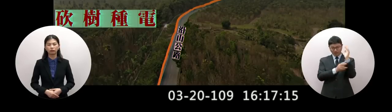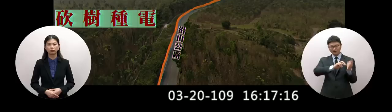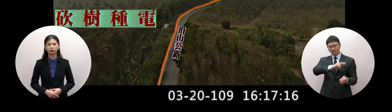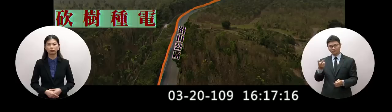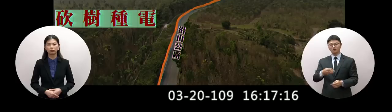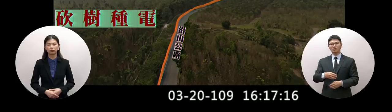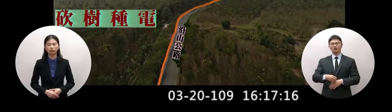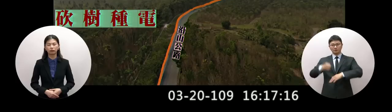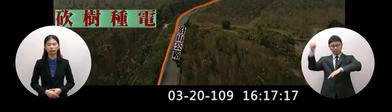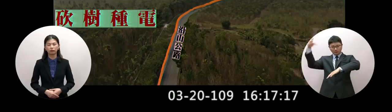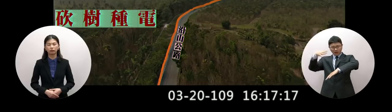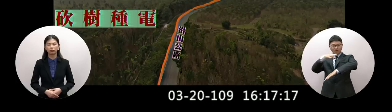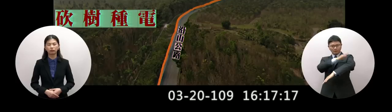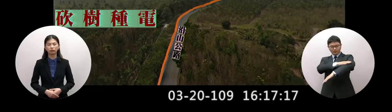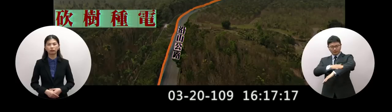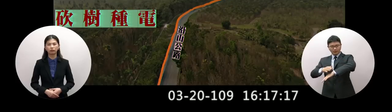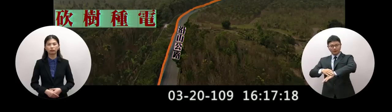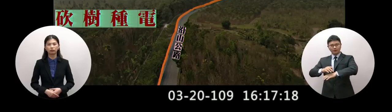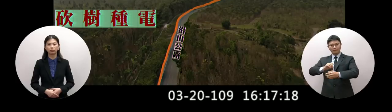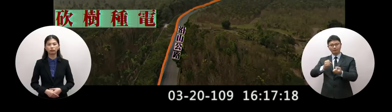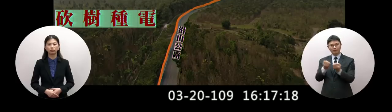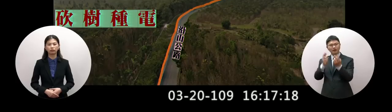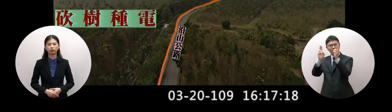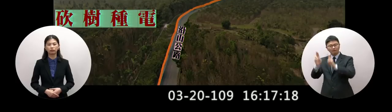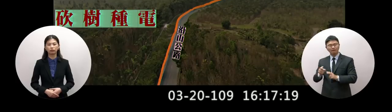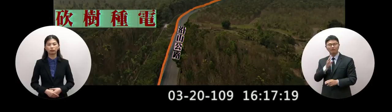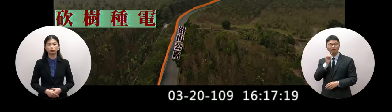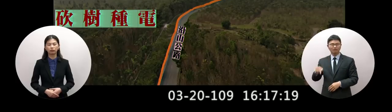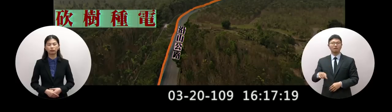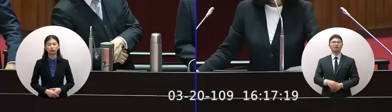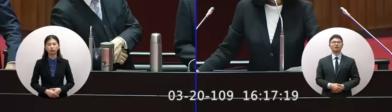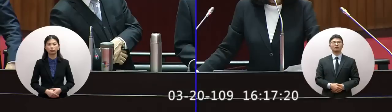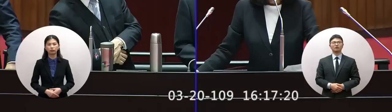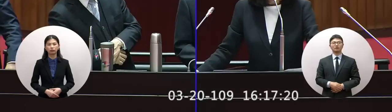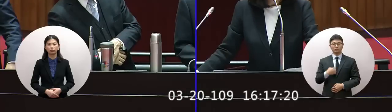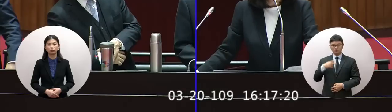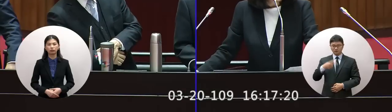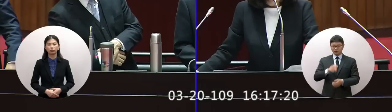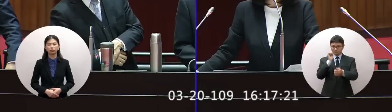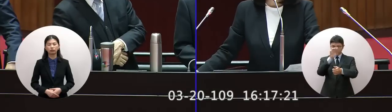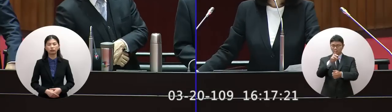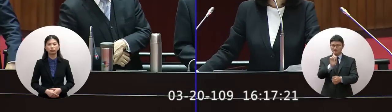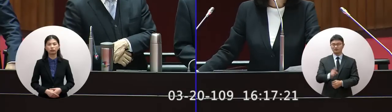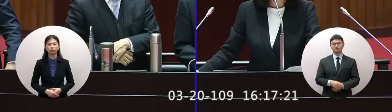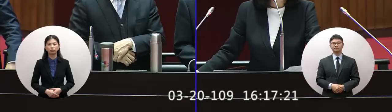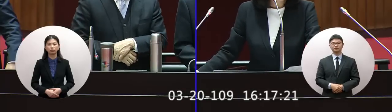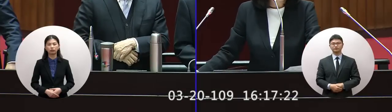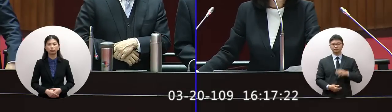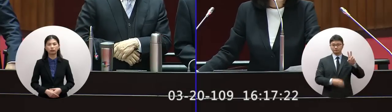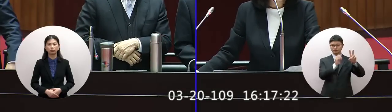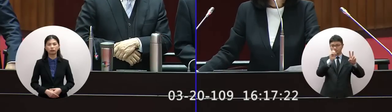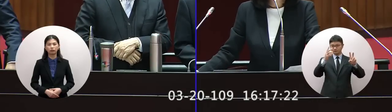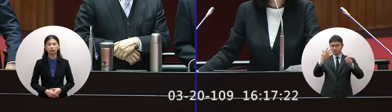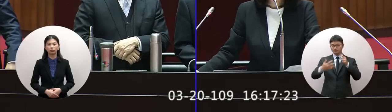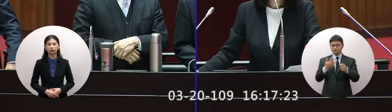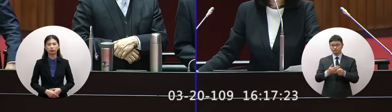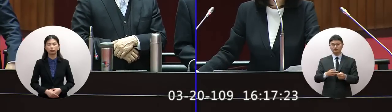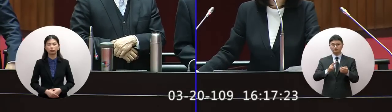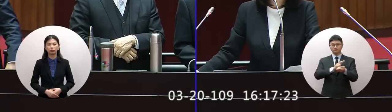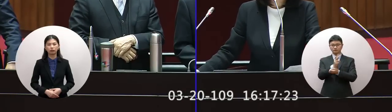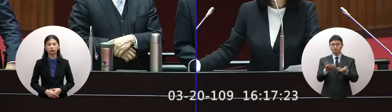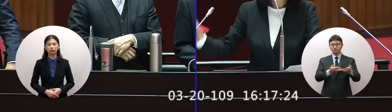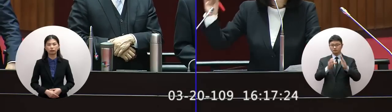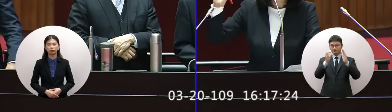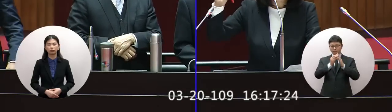代。我再请大家看一个调查报告，在2018年的时候，林务局对平